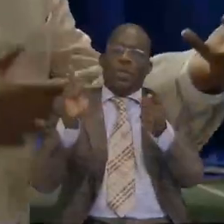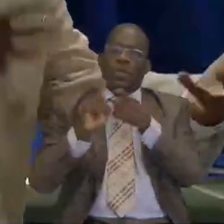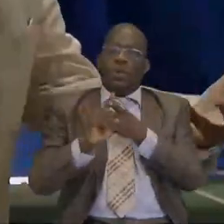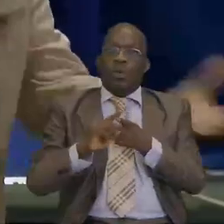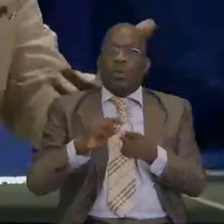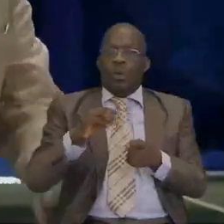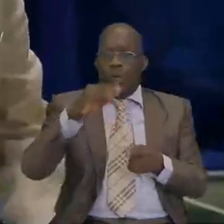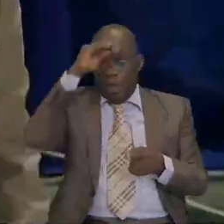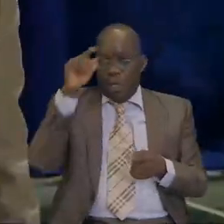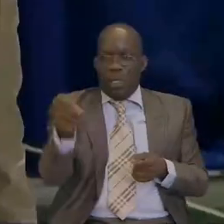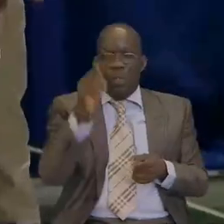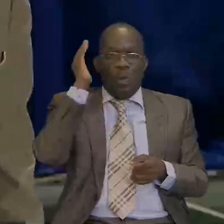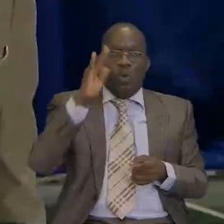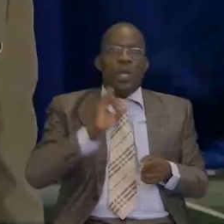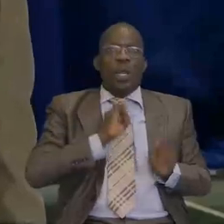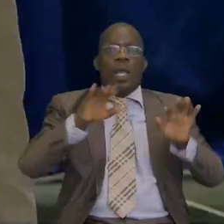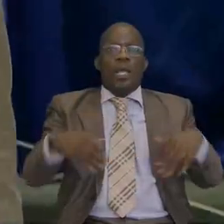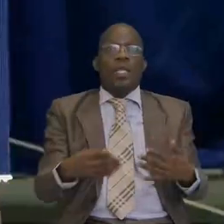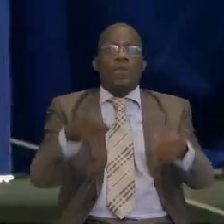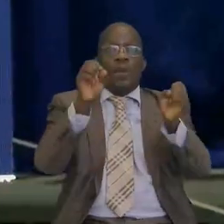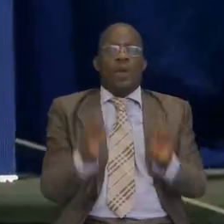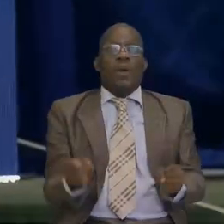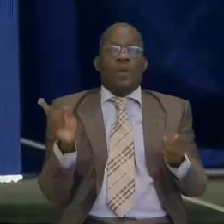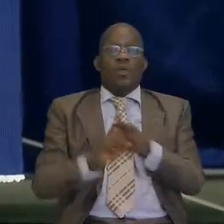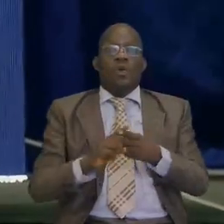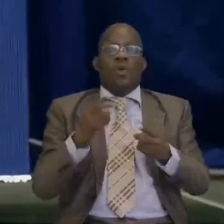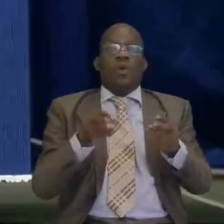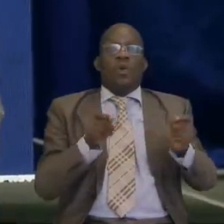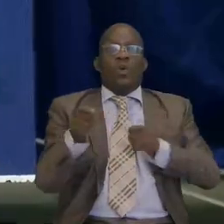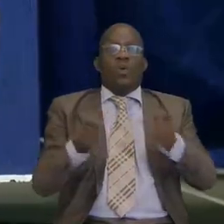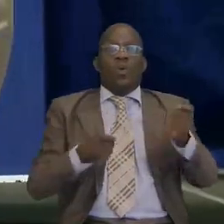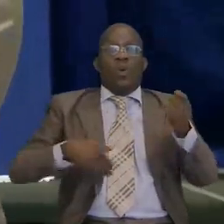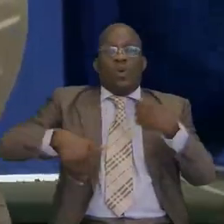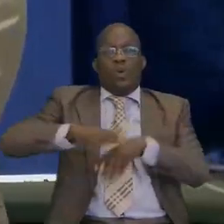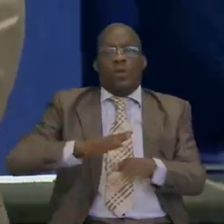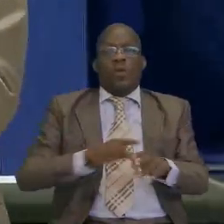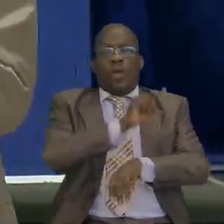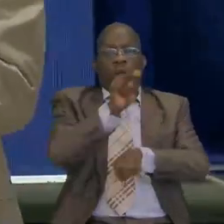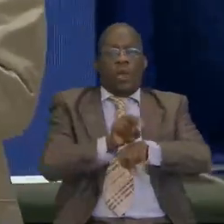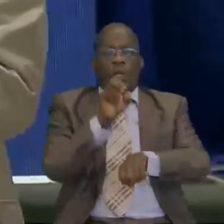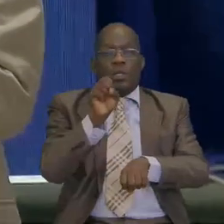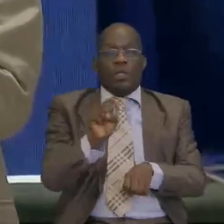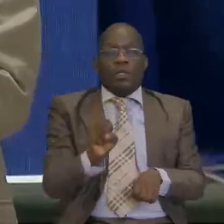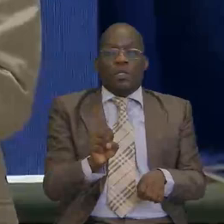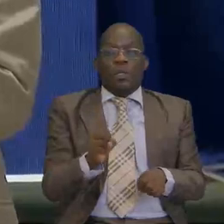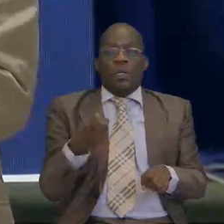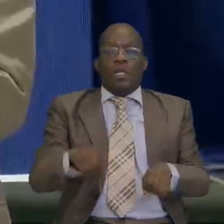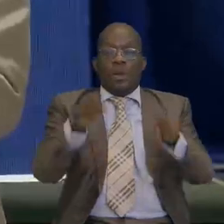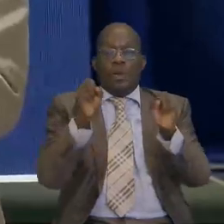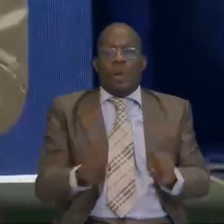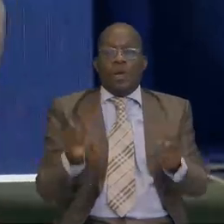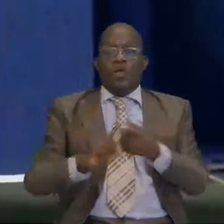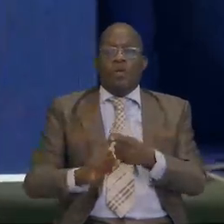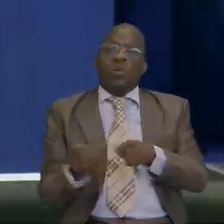je lui donnerai la puissance pour régner sur les nations. La puissance pour